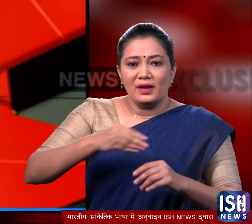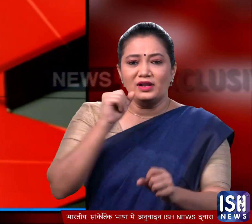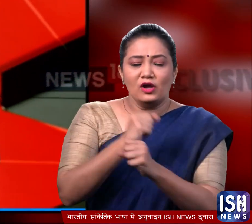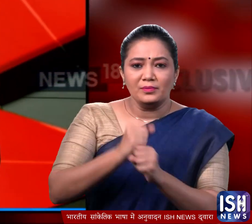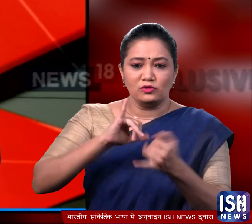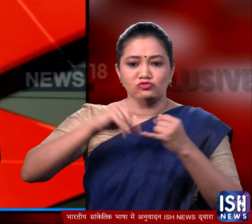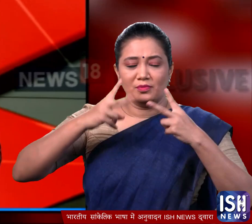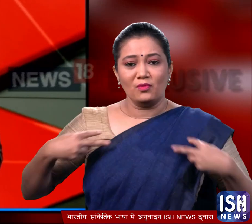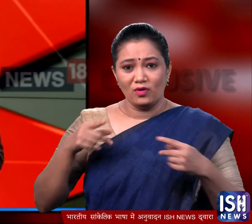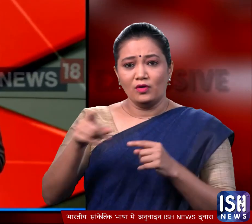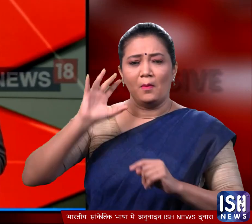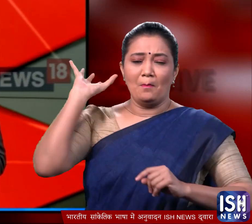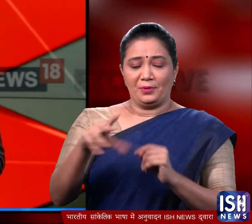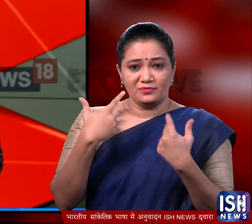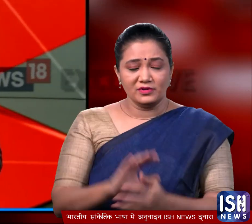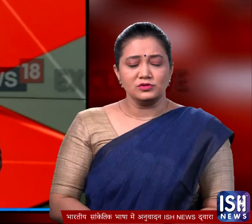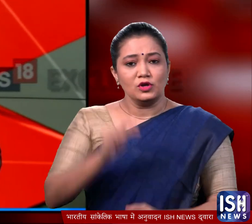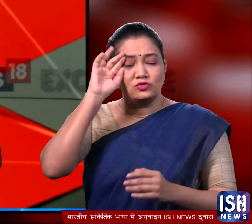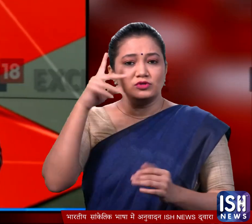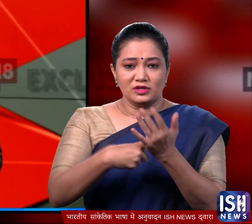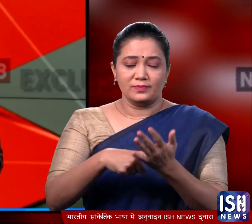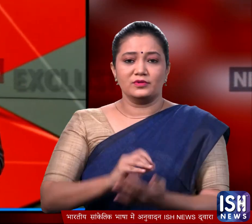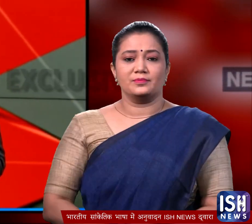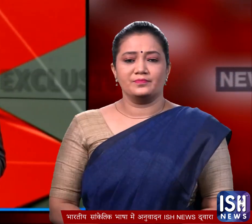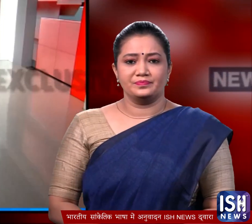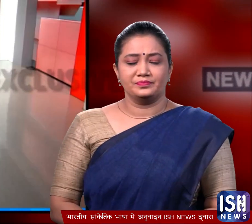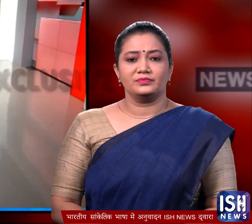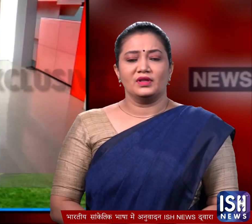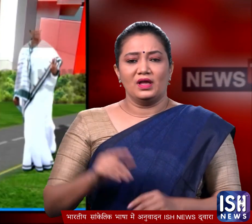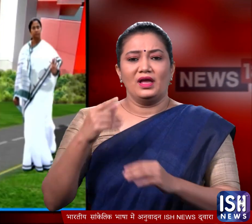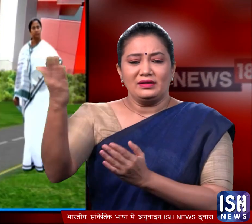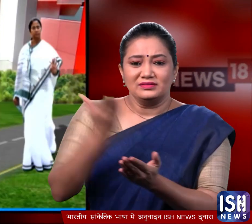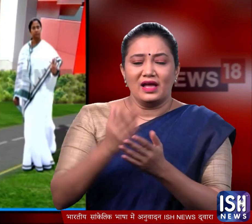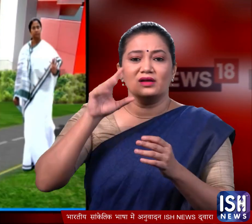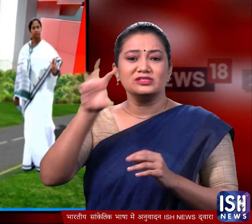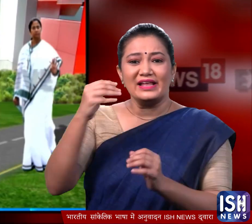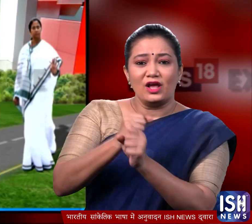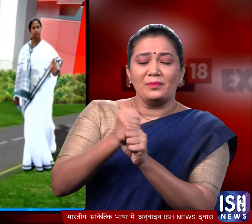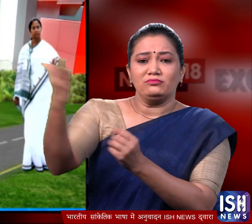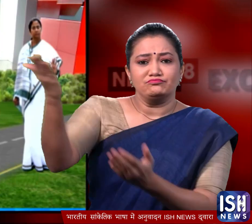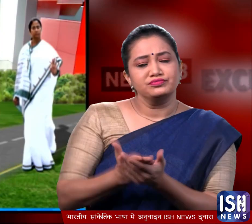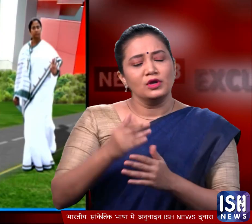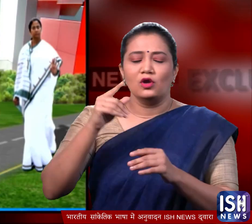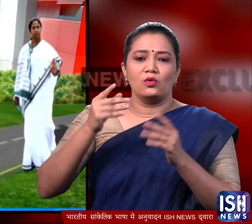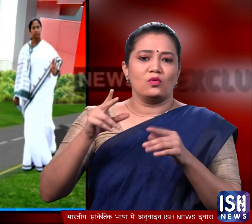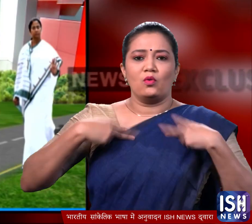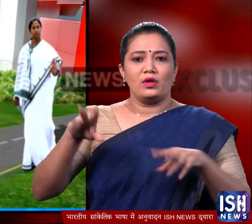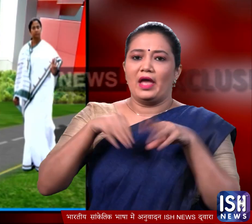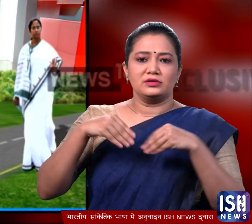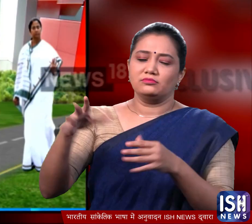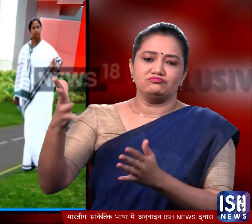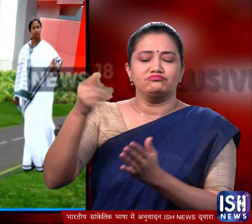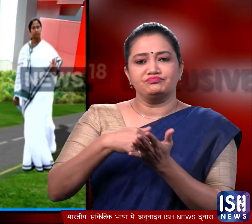बंगाल सरकार को सुप्रीम कोर्ट से बड़ा झटका लगा। न्यूज़ 18 के विक्रांत यादव की रिपोर्ट है कि इस मामले में दायर राज्य सरकार की याचिका को कोर्ट ने खारिज कर